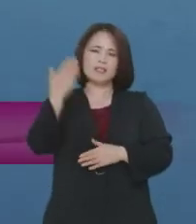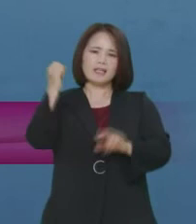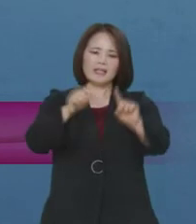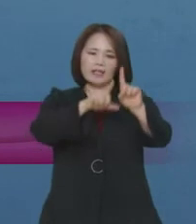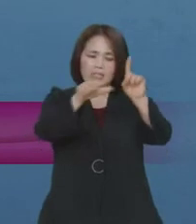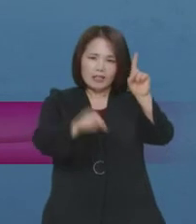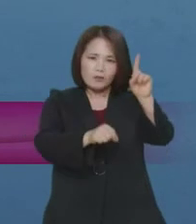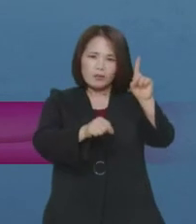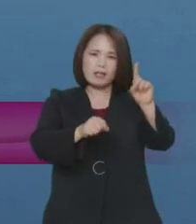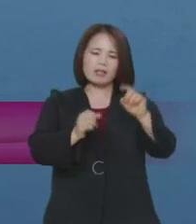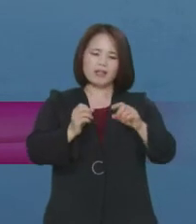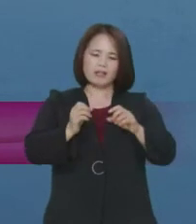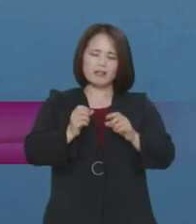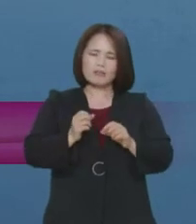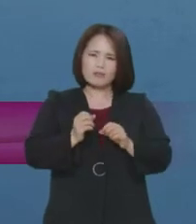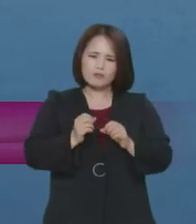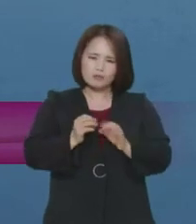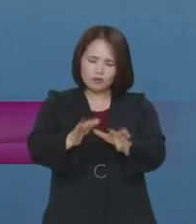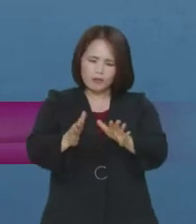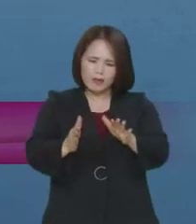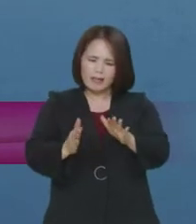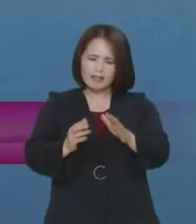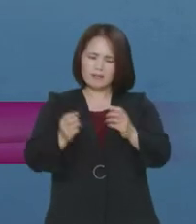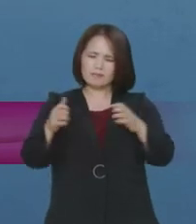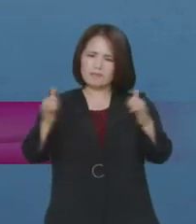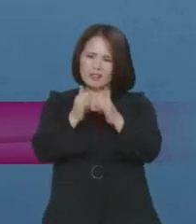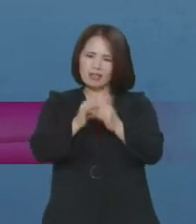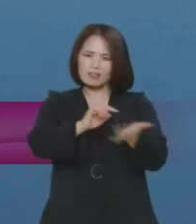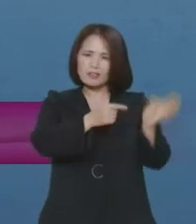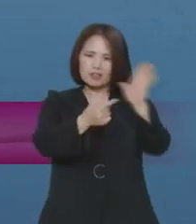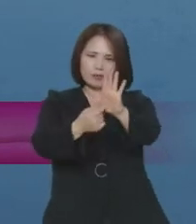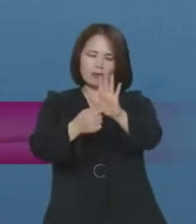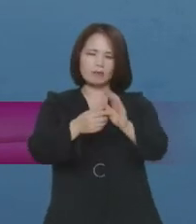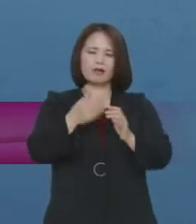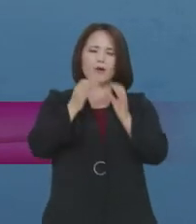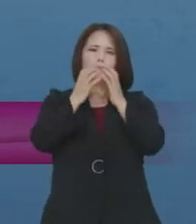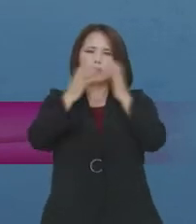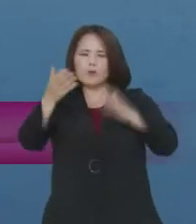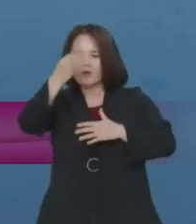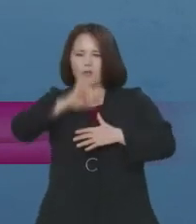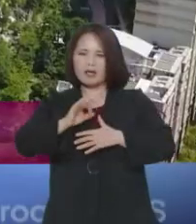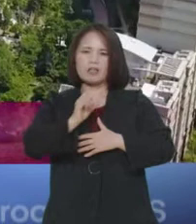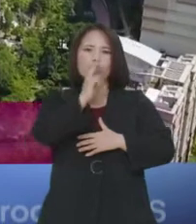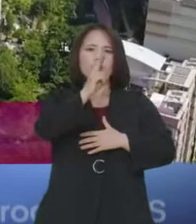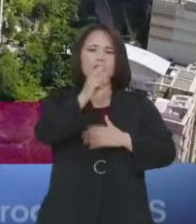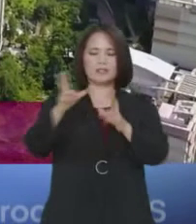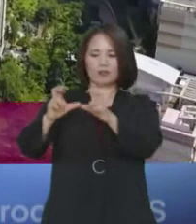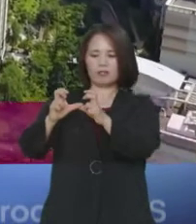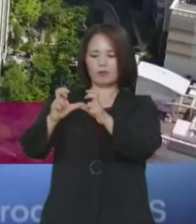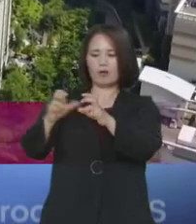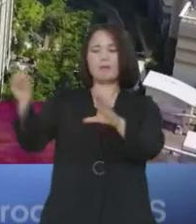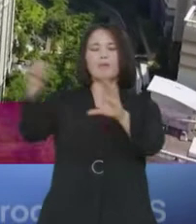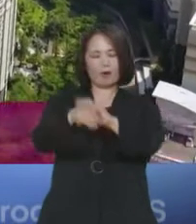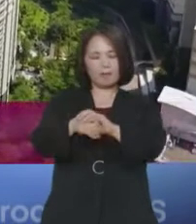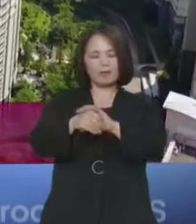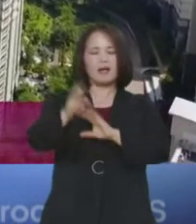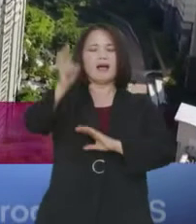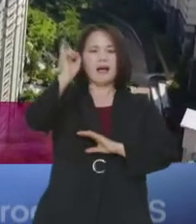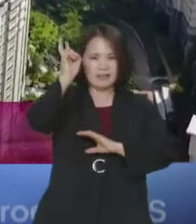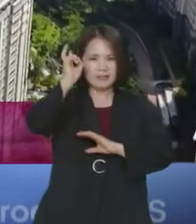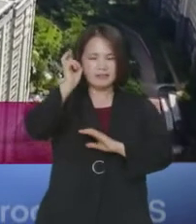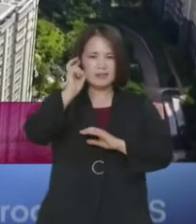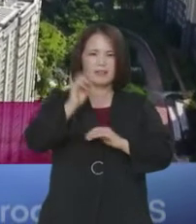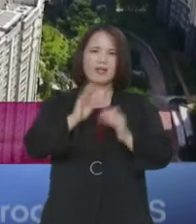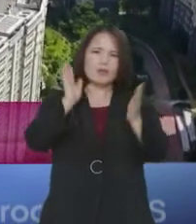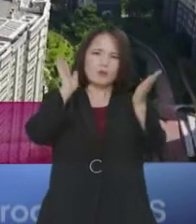개발 전쟁을 슬퍼해서 말씀하신대로 풍선 효과를 보인 요인과 송 남 지역도 주대 대상 지역에 포함되는 것을 알려졌는데요